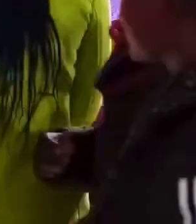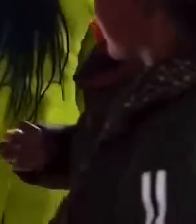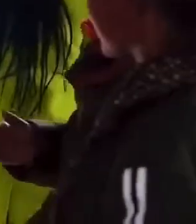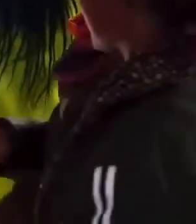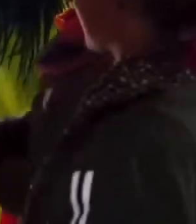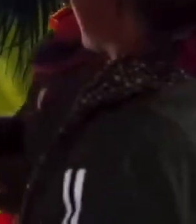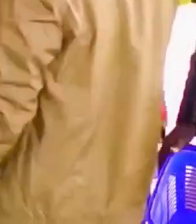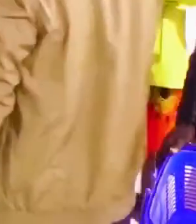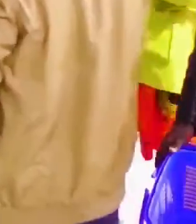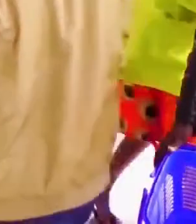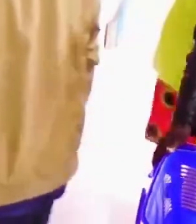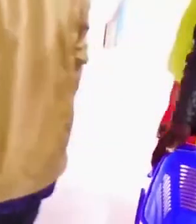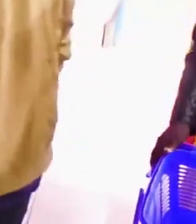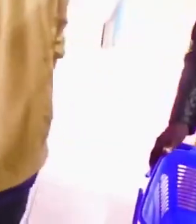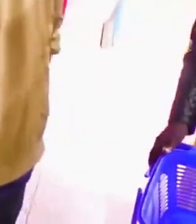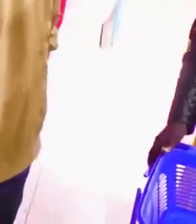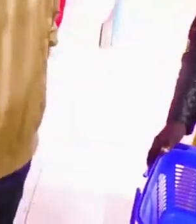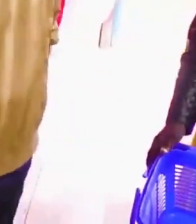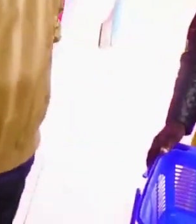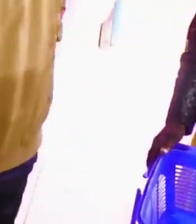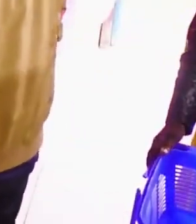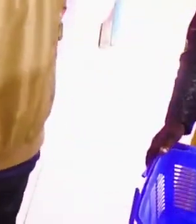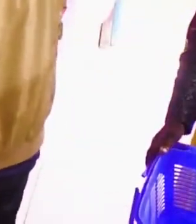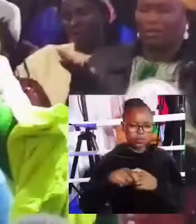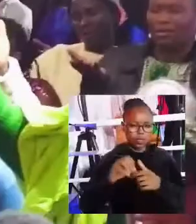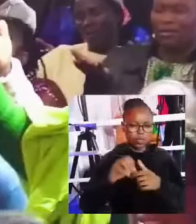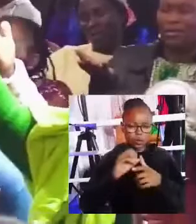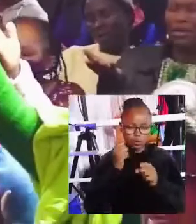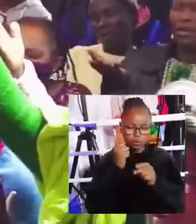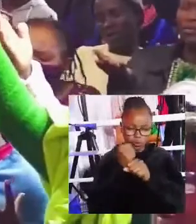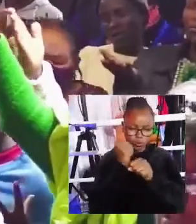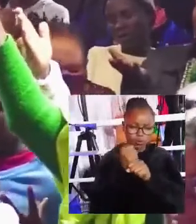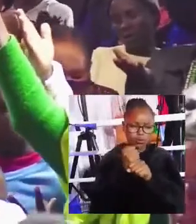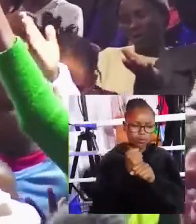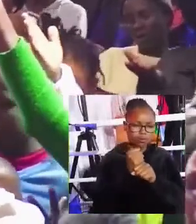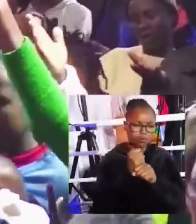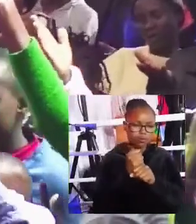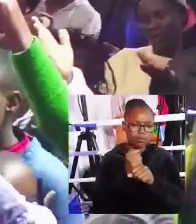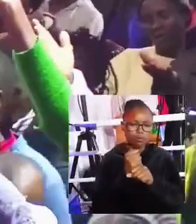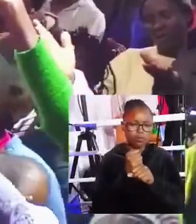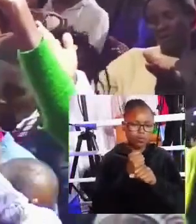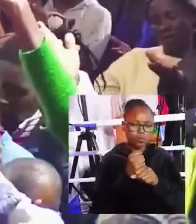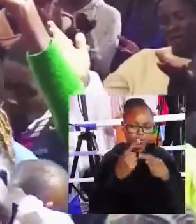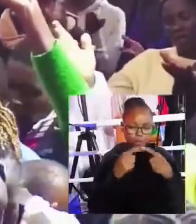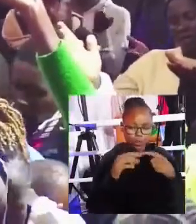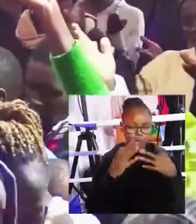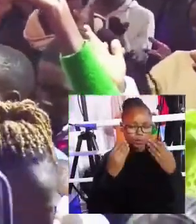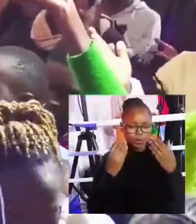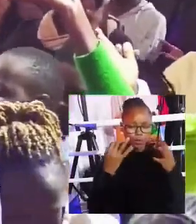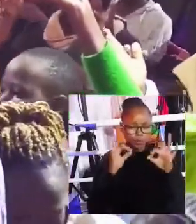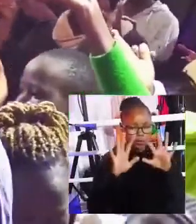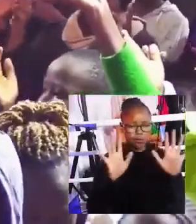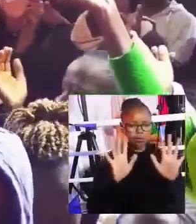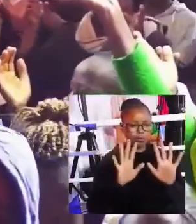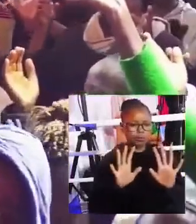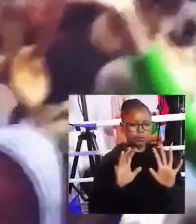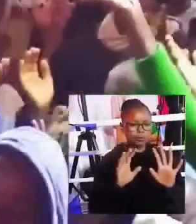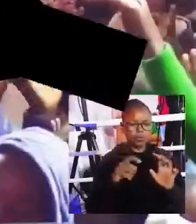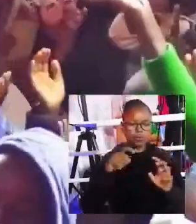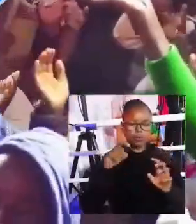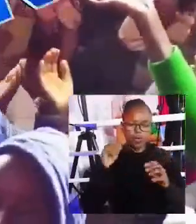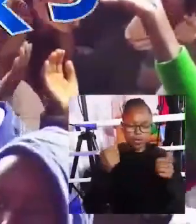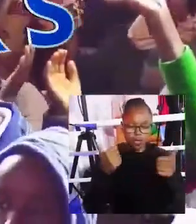kamero goiri na nyanya karaugo Ukai koreni inyuothe ya nogu na muku wete merigo meritu na